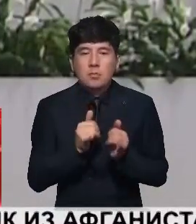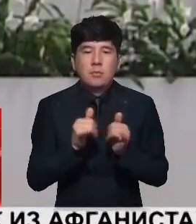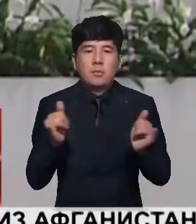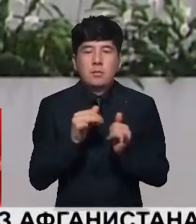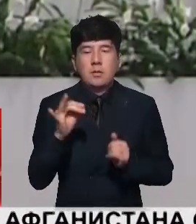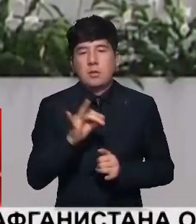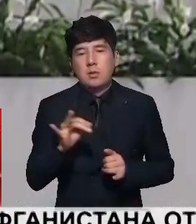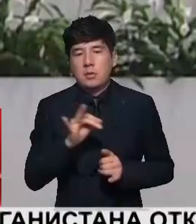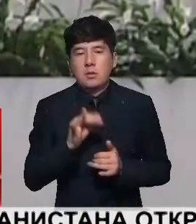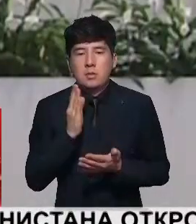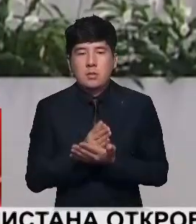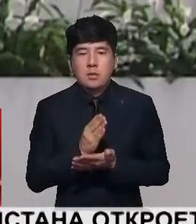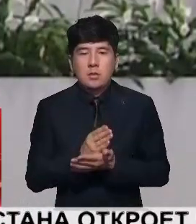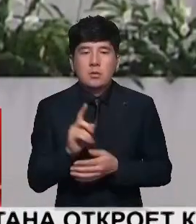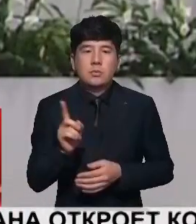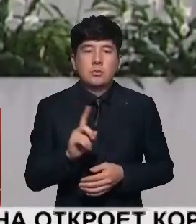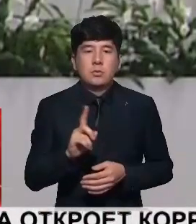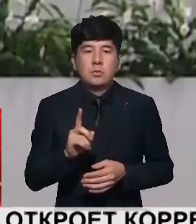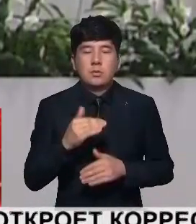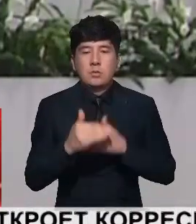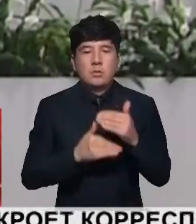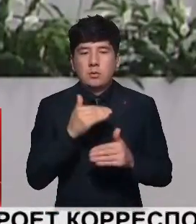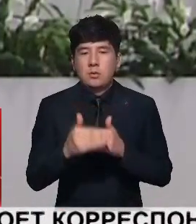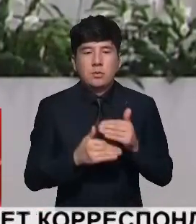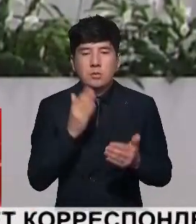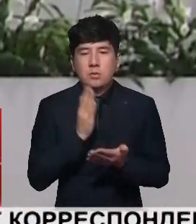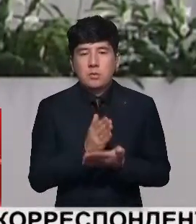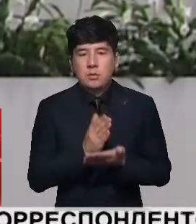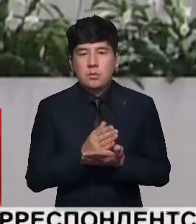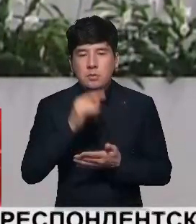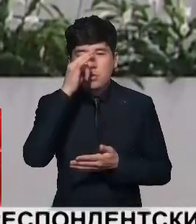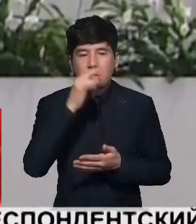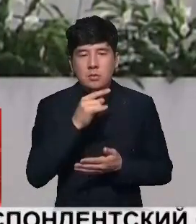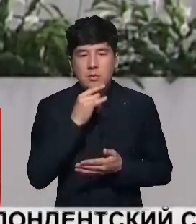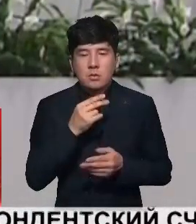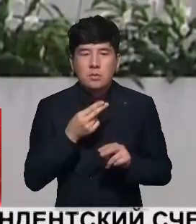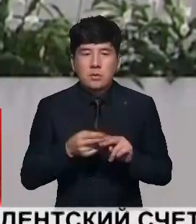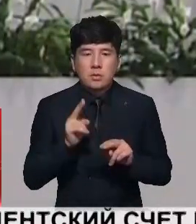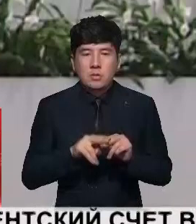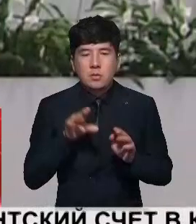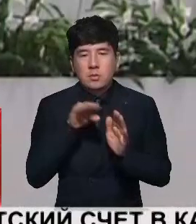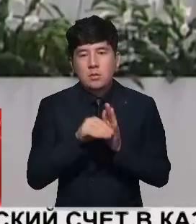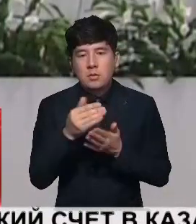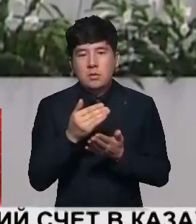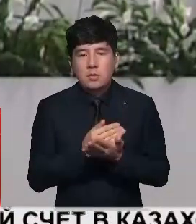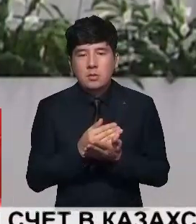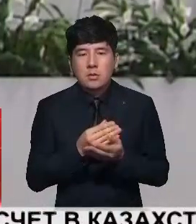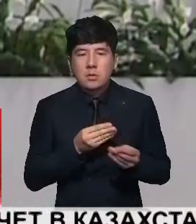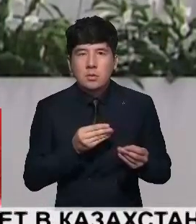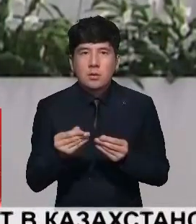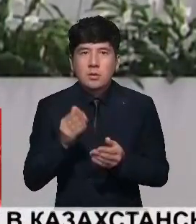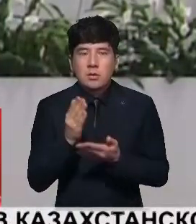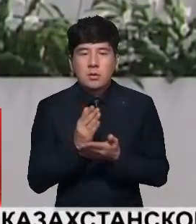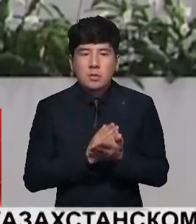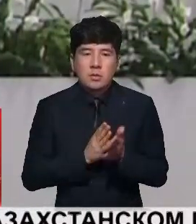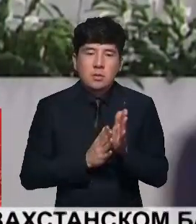интересно в последние годы, потому что развитие ускорилось в Казахстане. Действительно, больше денег входит в